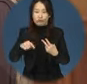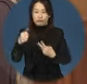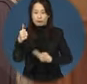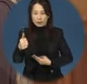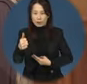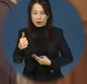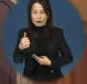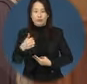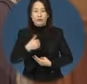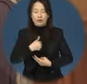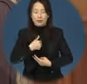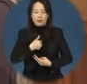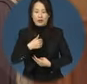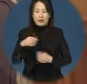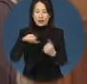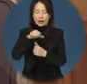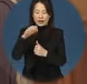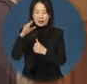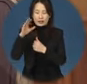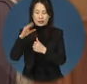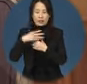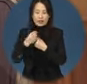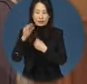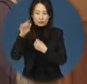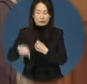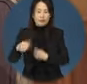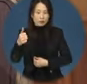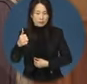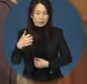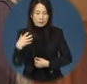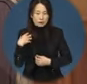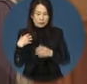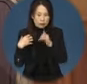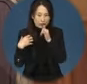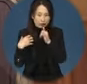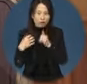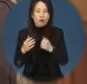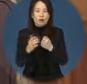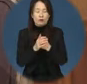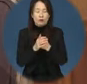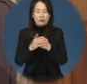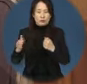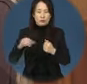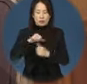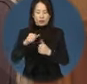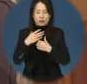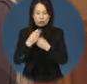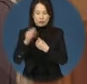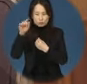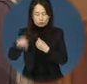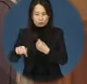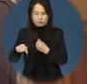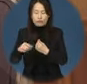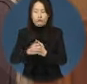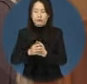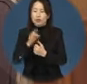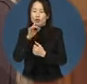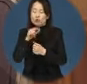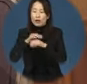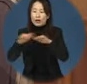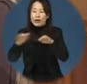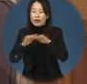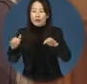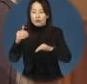어져 행안부 장관이 하고 있어서 실제 행정안전부에서 중대 번을 실질적인 운영을 하고 것을 쏟아 주무